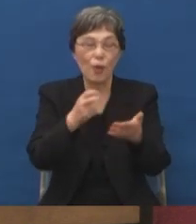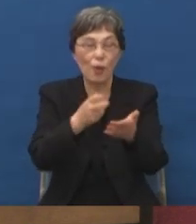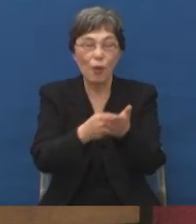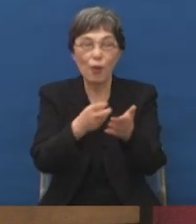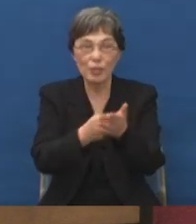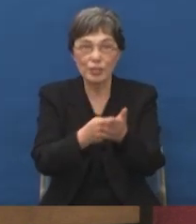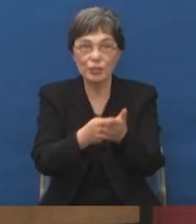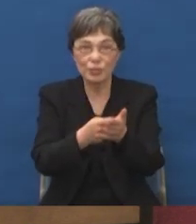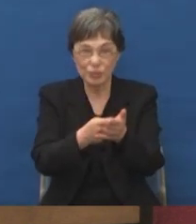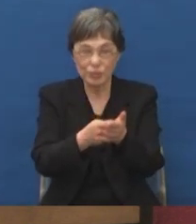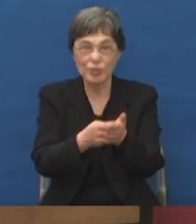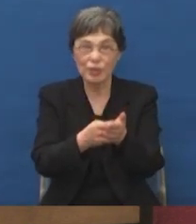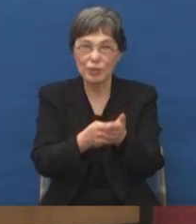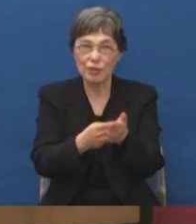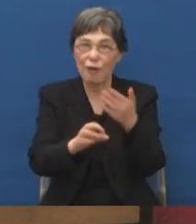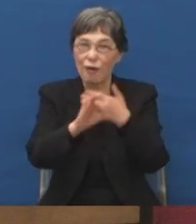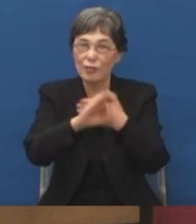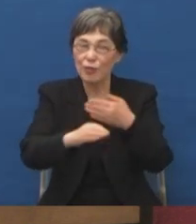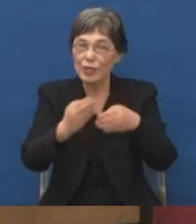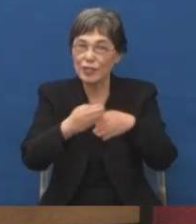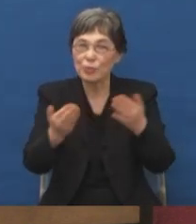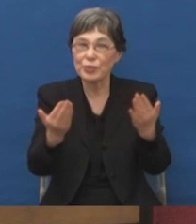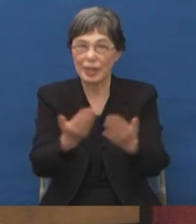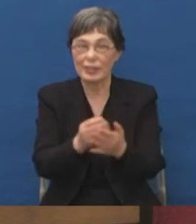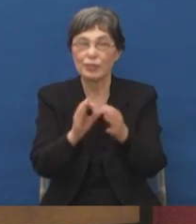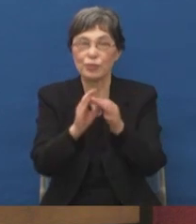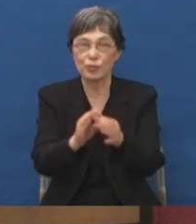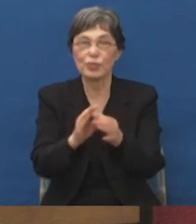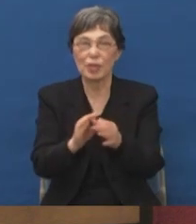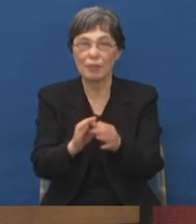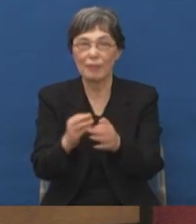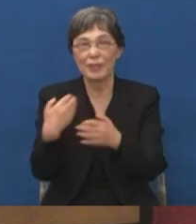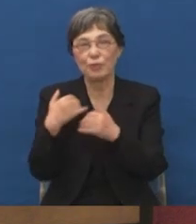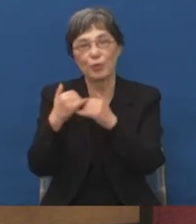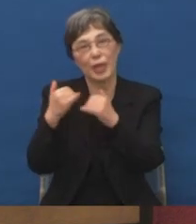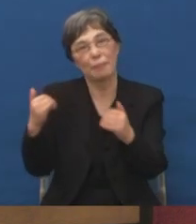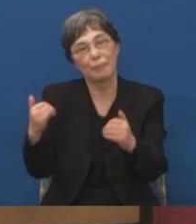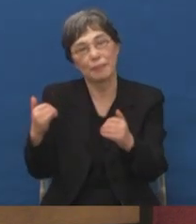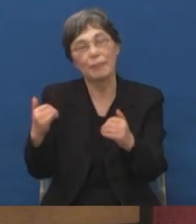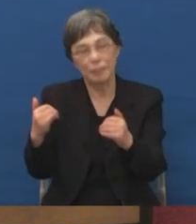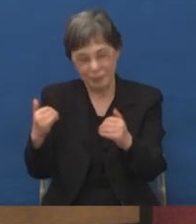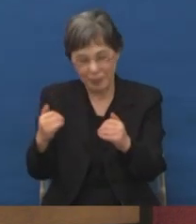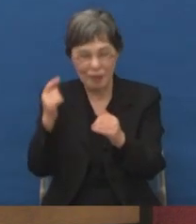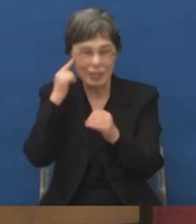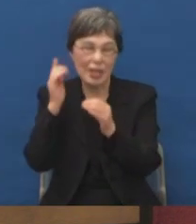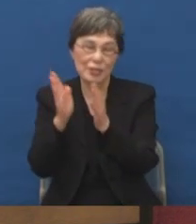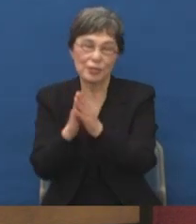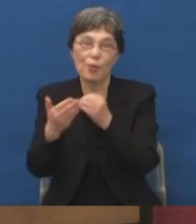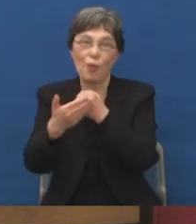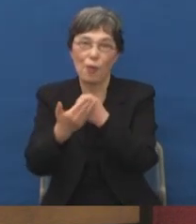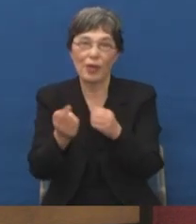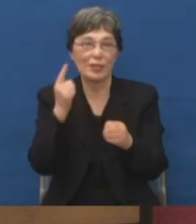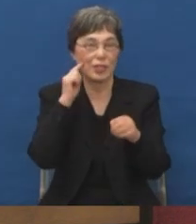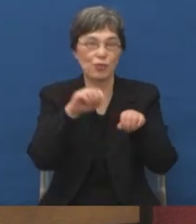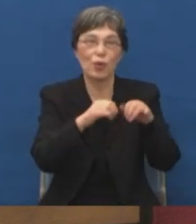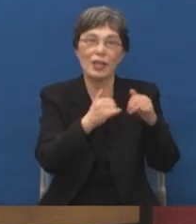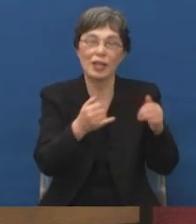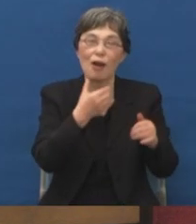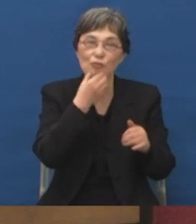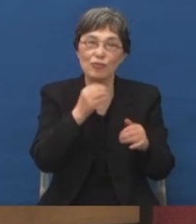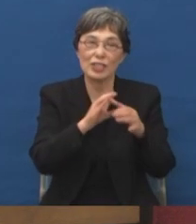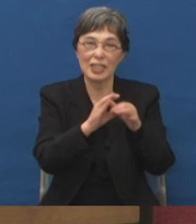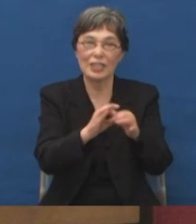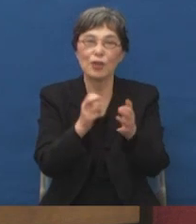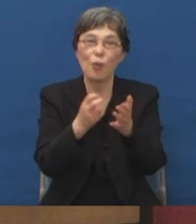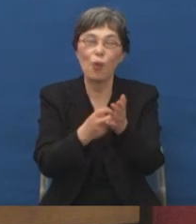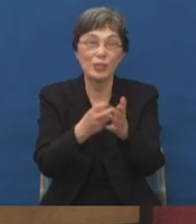施行に関する条例の一部改正については理事者から精神保健及び精神障害者福祉に関する